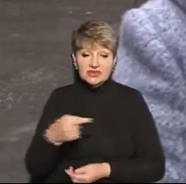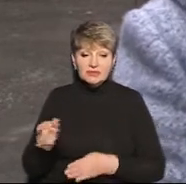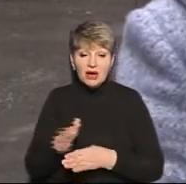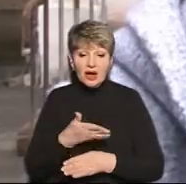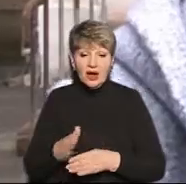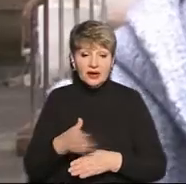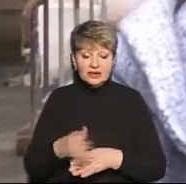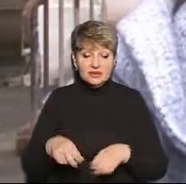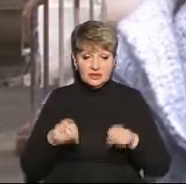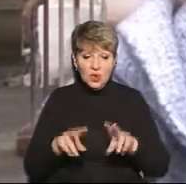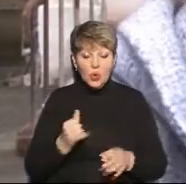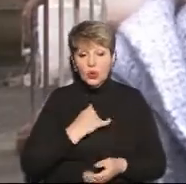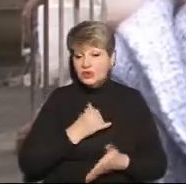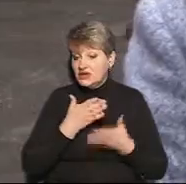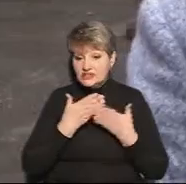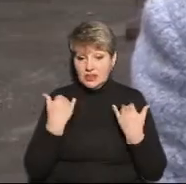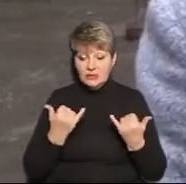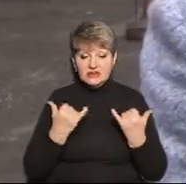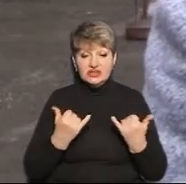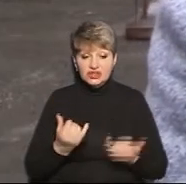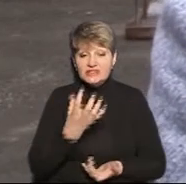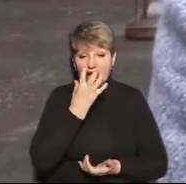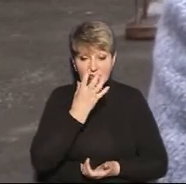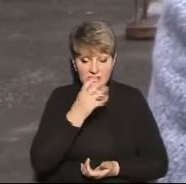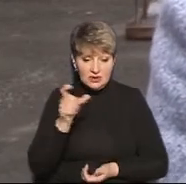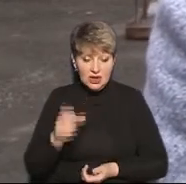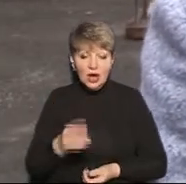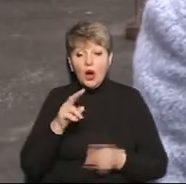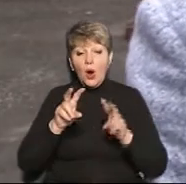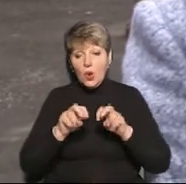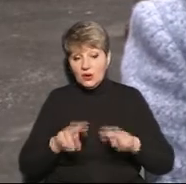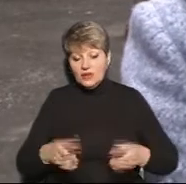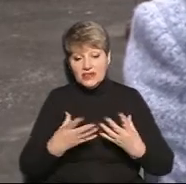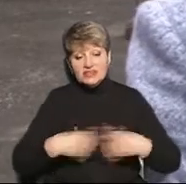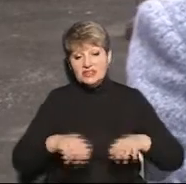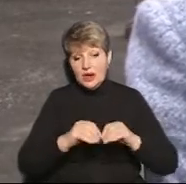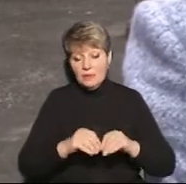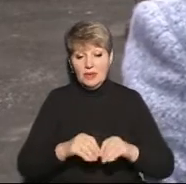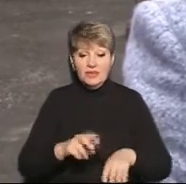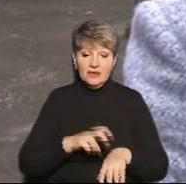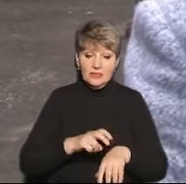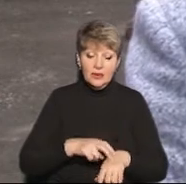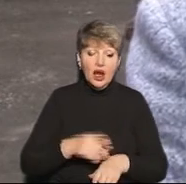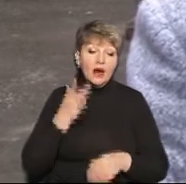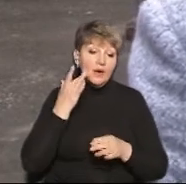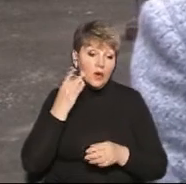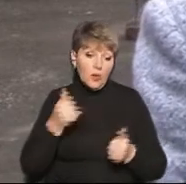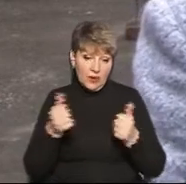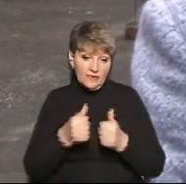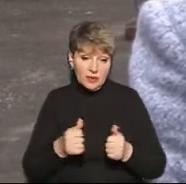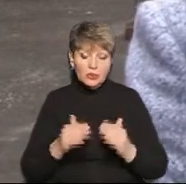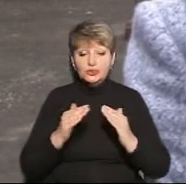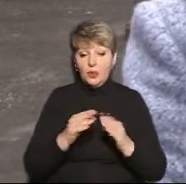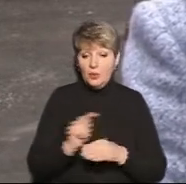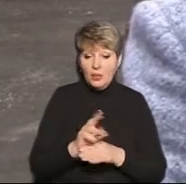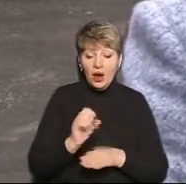кадровий потенціал. І у нас немає анестезіологів. Вони оглядаються сімейними лікарями, легкі лікуються вдома, а тяжкі